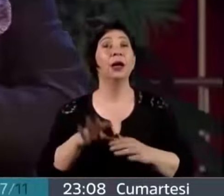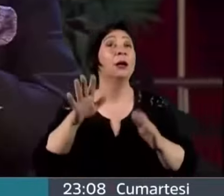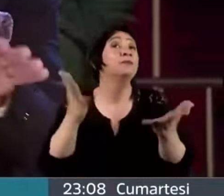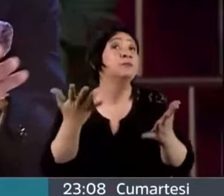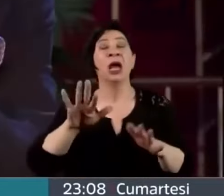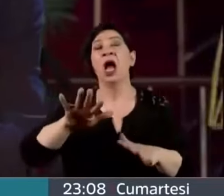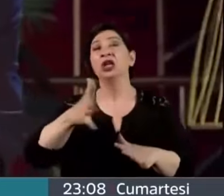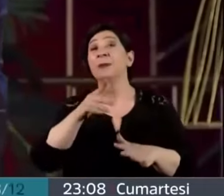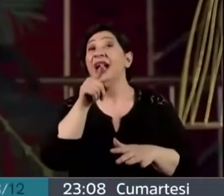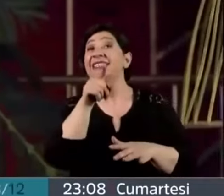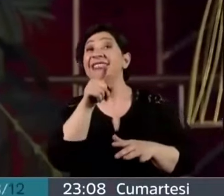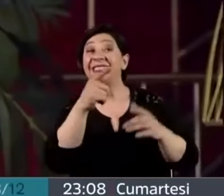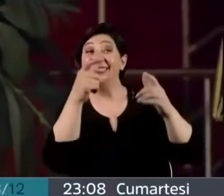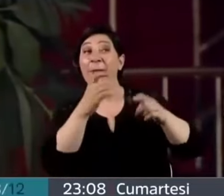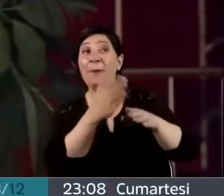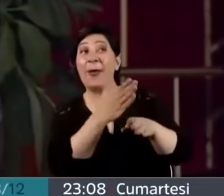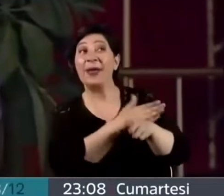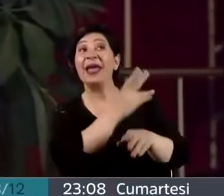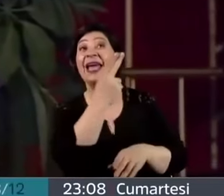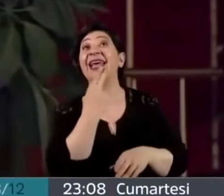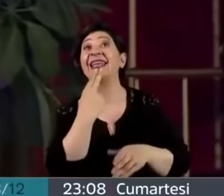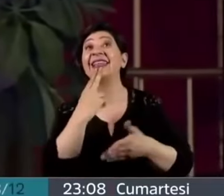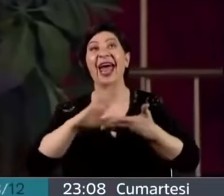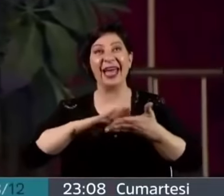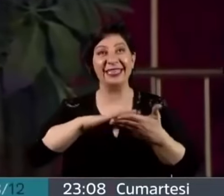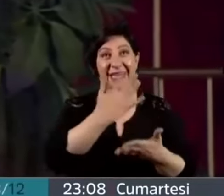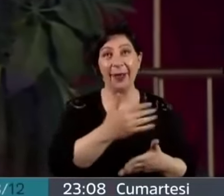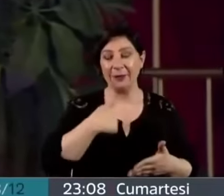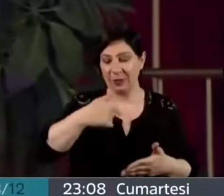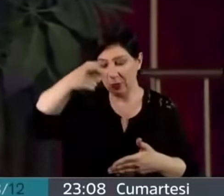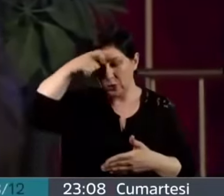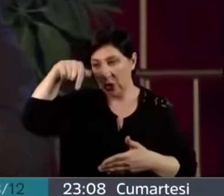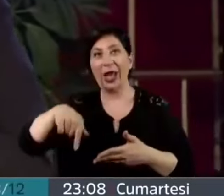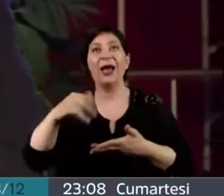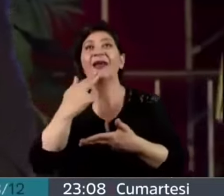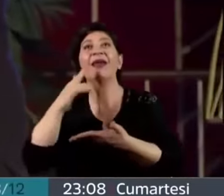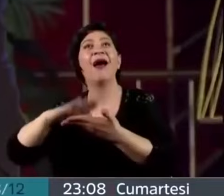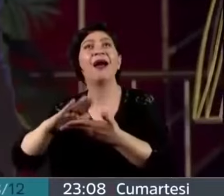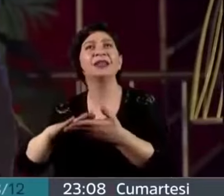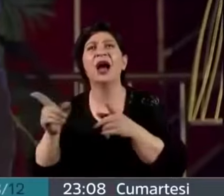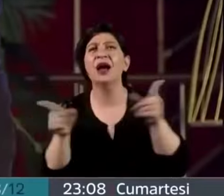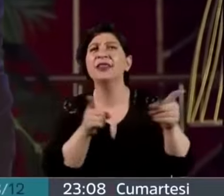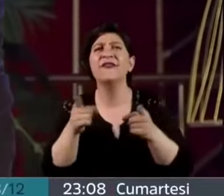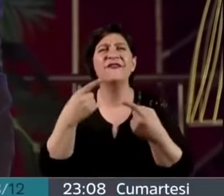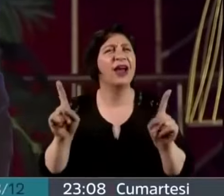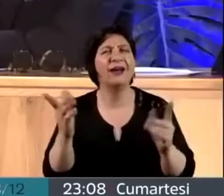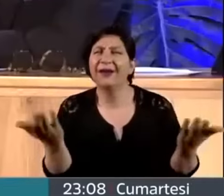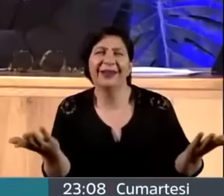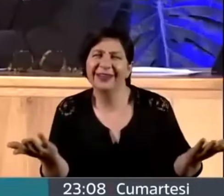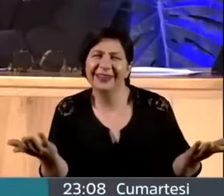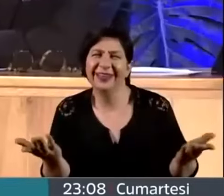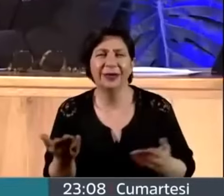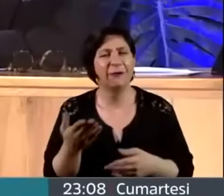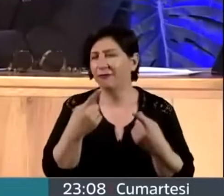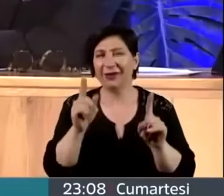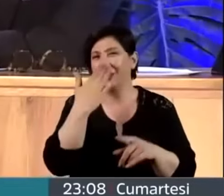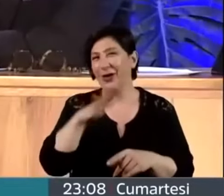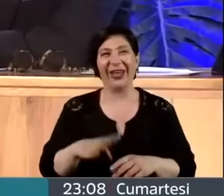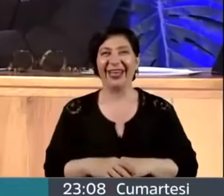Acaba sizin memleketteki kadın arkadaşlıklarıyla bizim ülkedeki kadın arkadaşlıkları arasında ne fark var? Yok